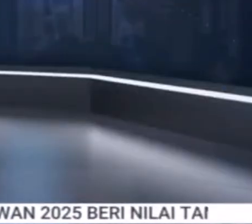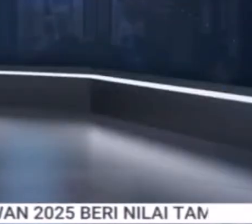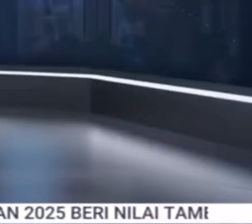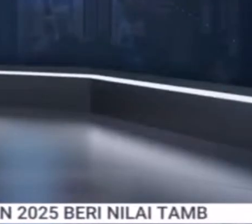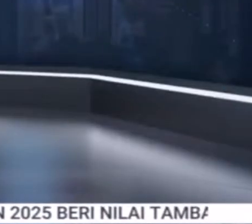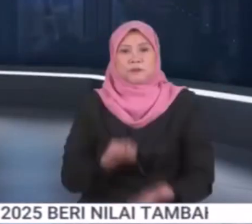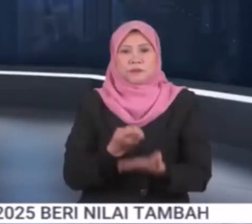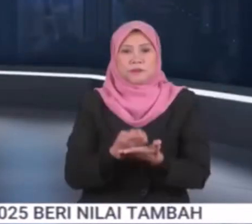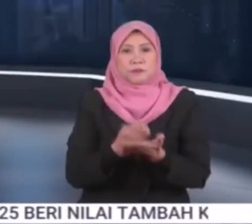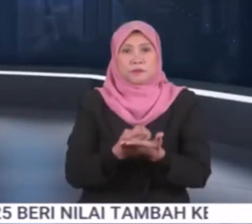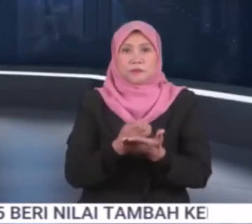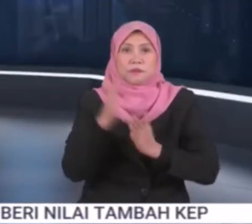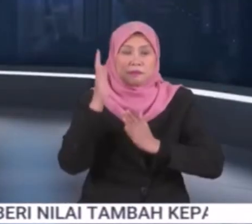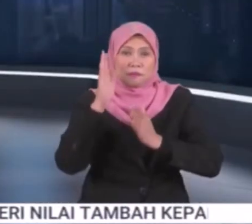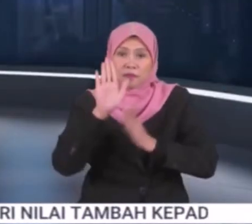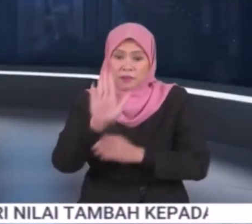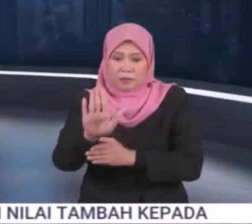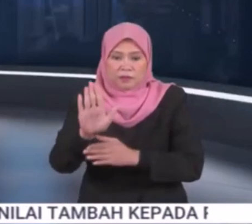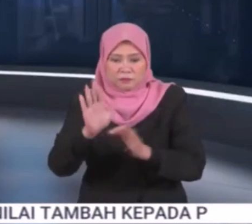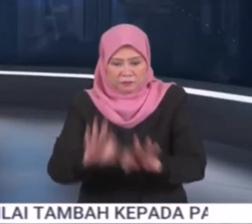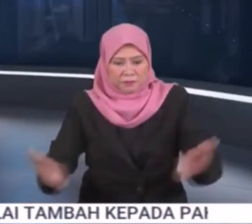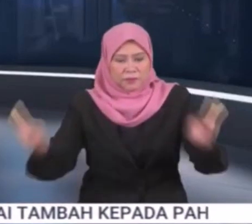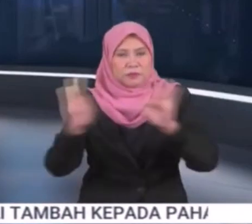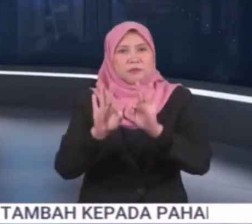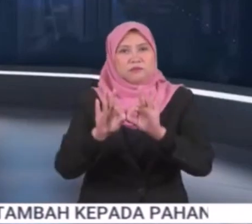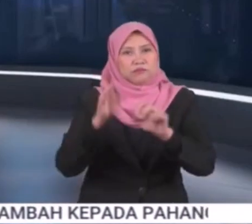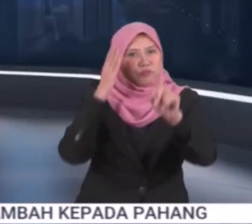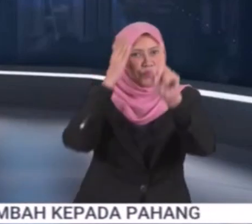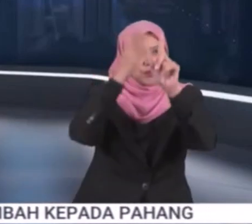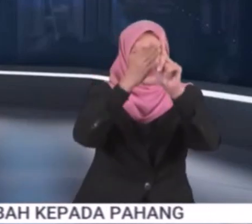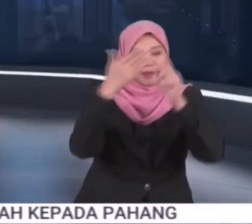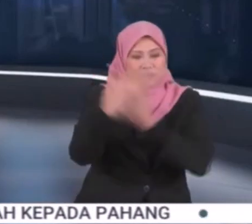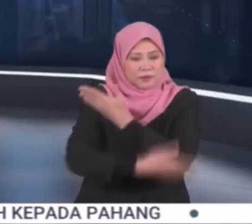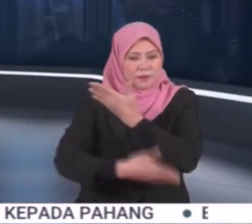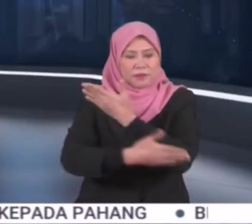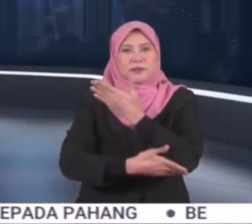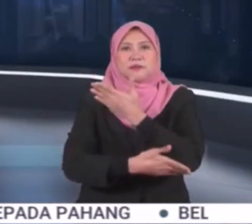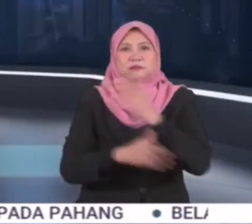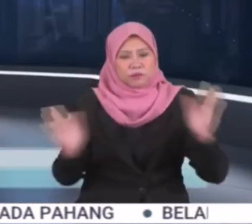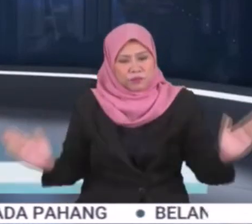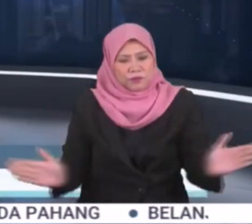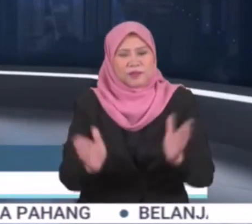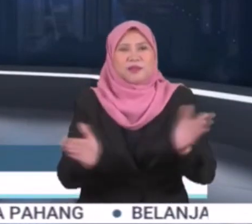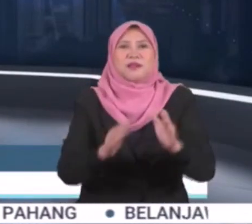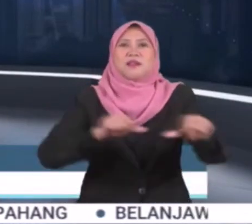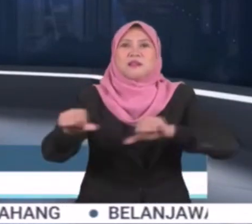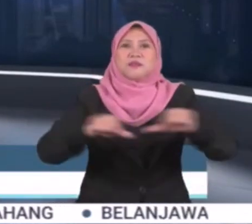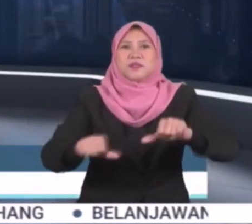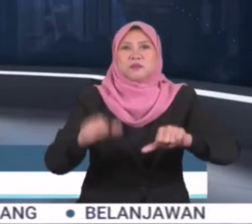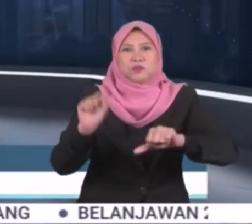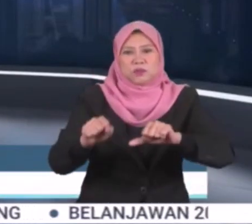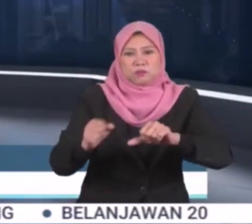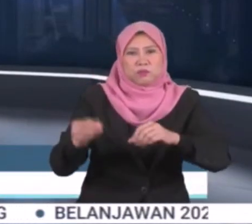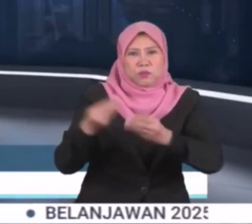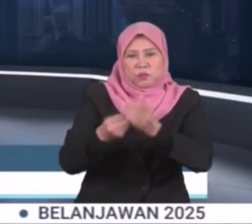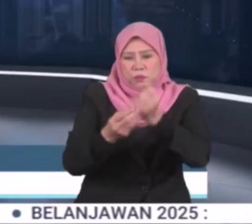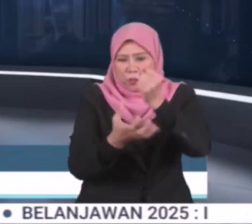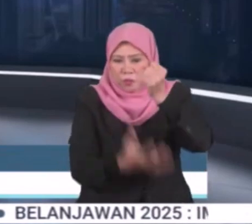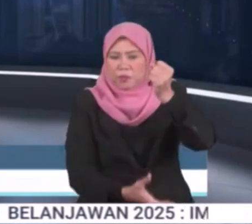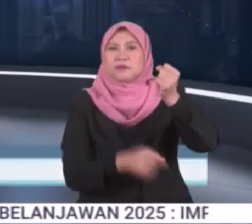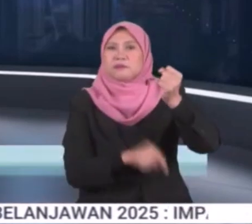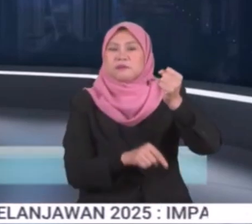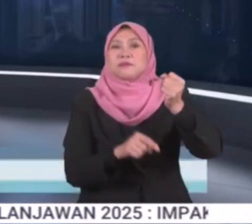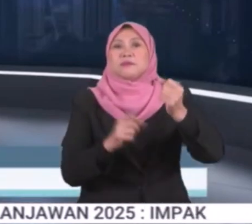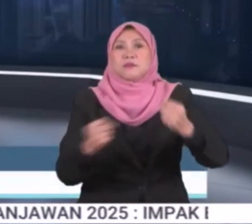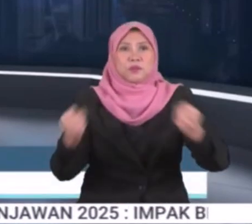Kerangka ekonomi madani memainkan peranan penting dalam menentukan hala tuju negara dengan menggalakkan aktiviti nilai tambah lebih tinggi yang